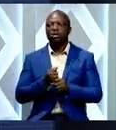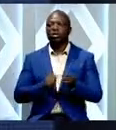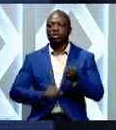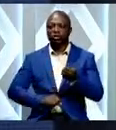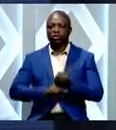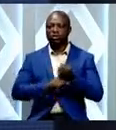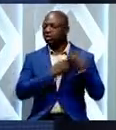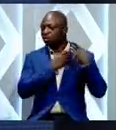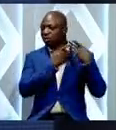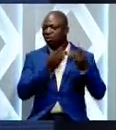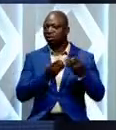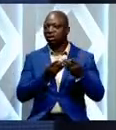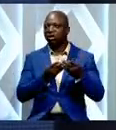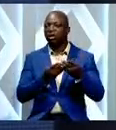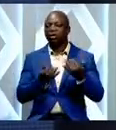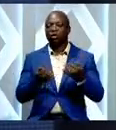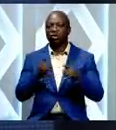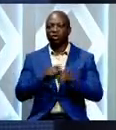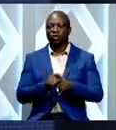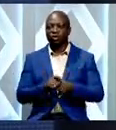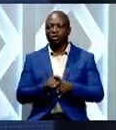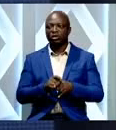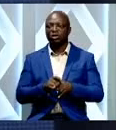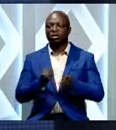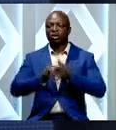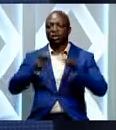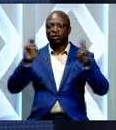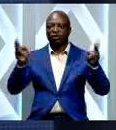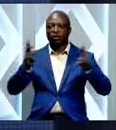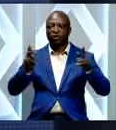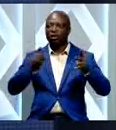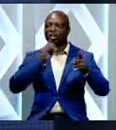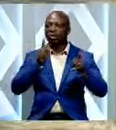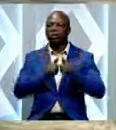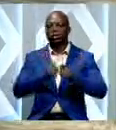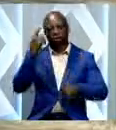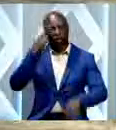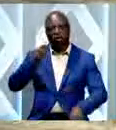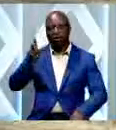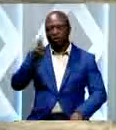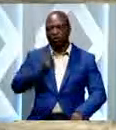le début. Aujourd'hui, Excellence, cette victoire était aussi la vôtre.